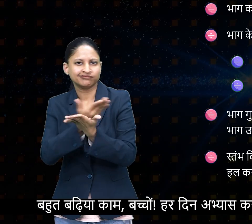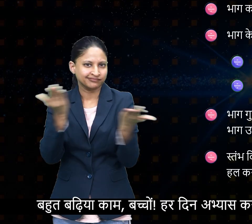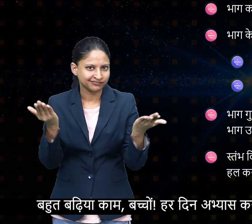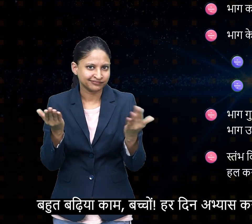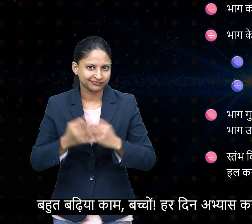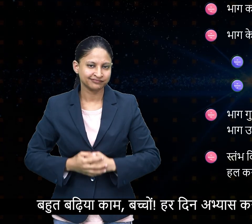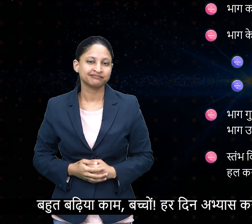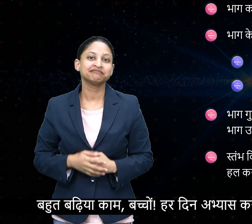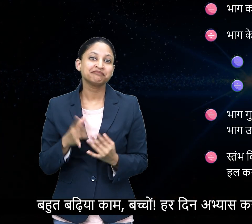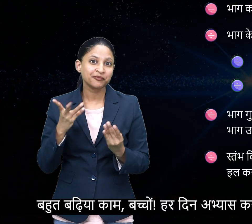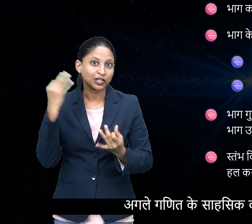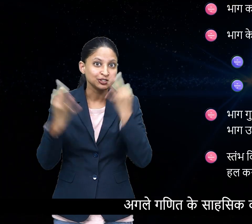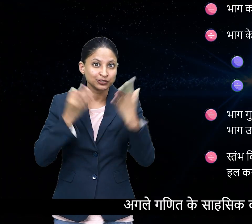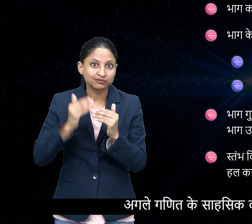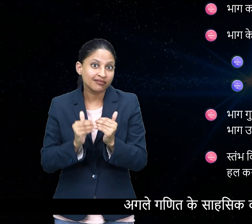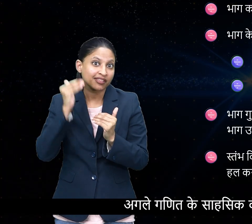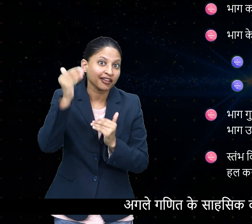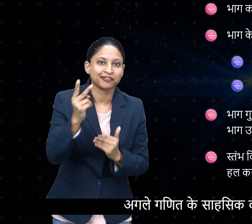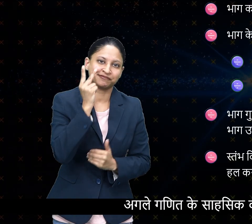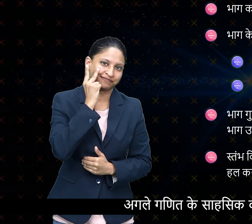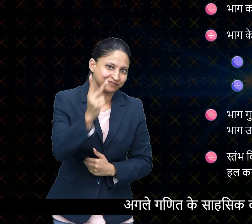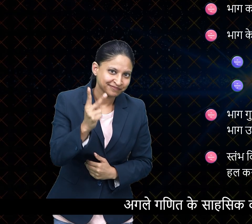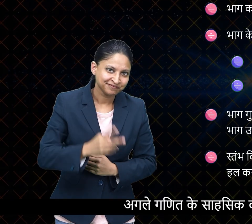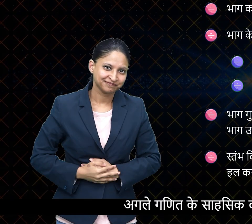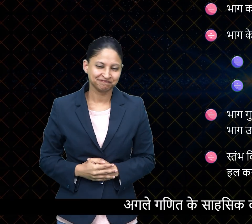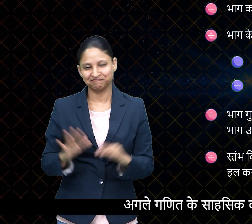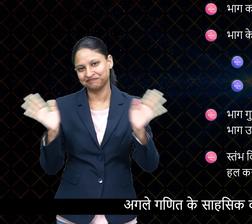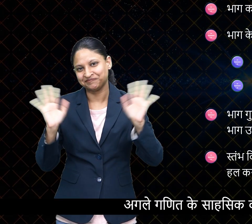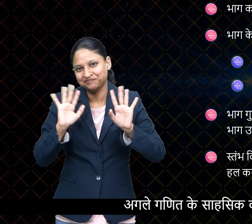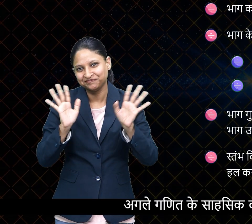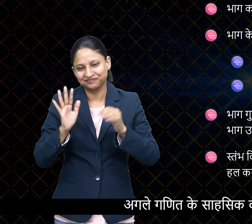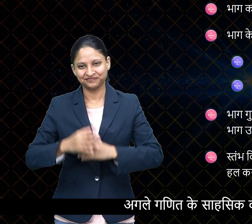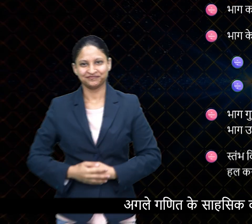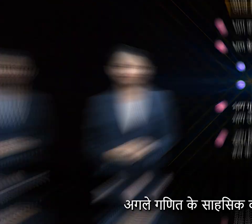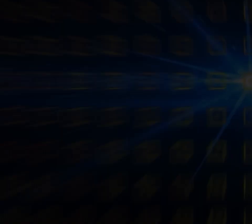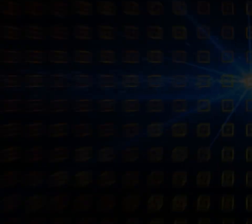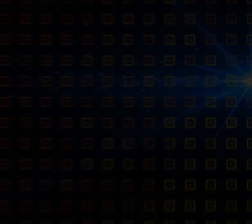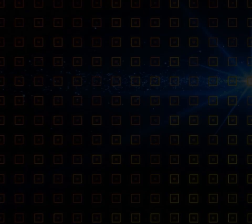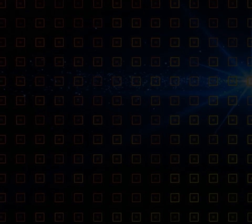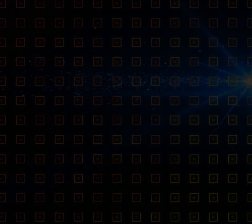अगले गणित के साहसिक कार्य में मिलते हैं। बाय बाय।